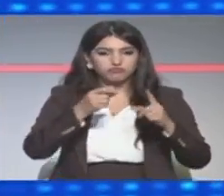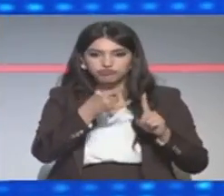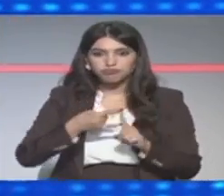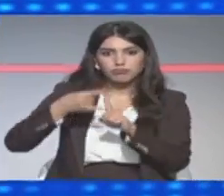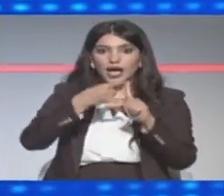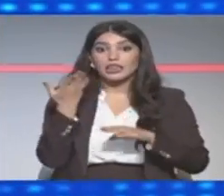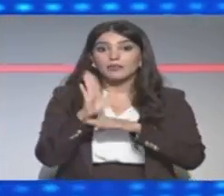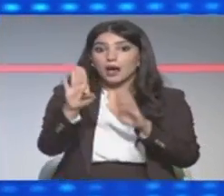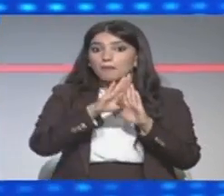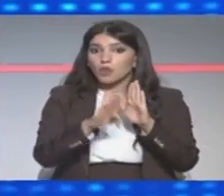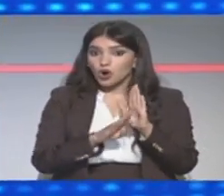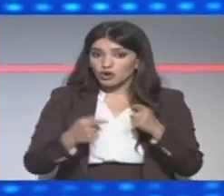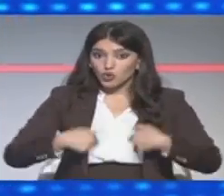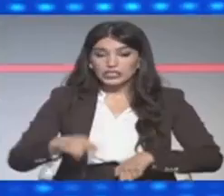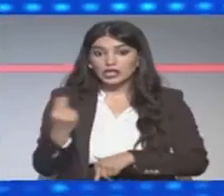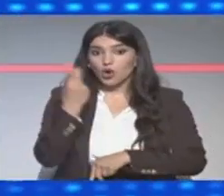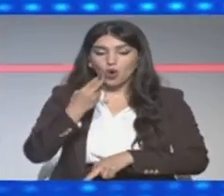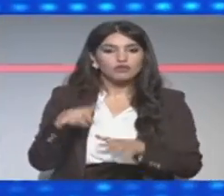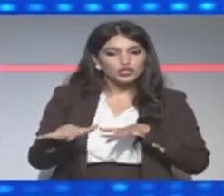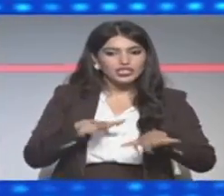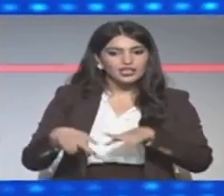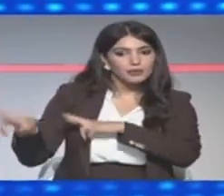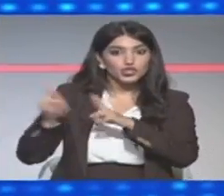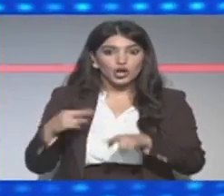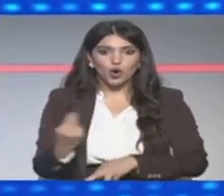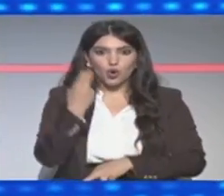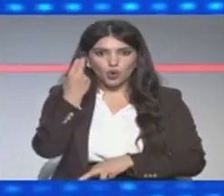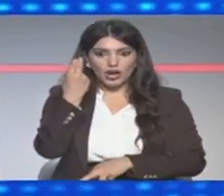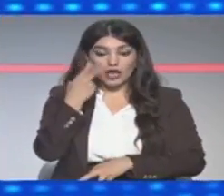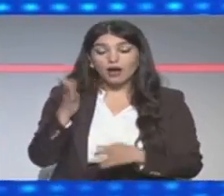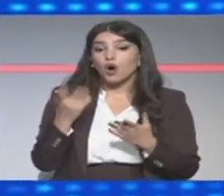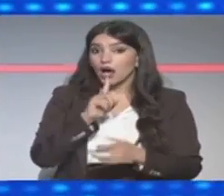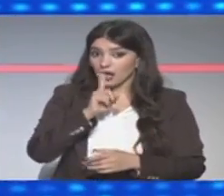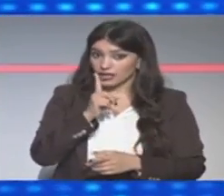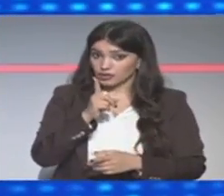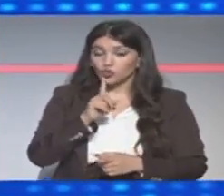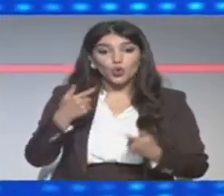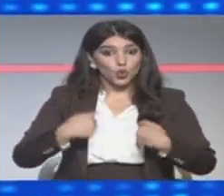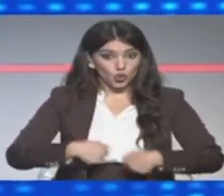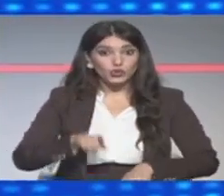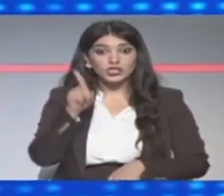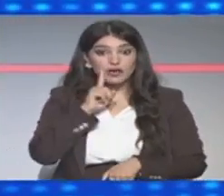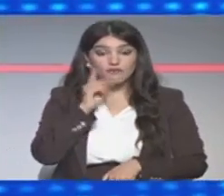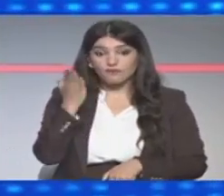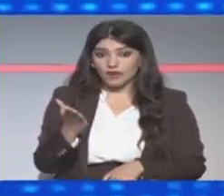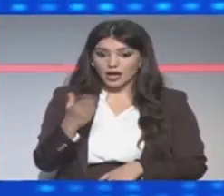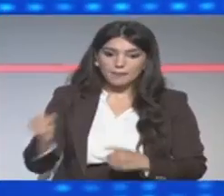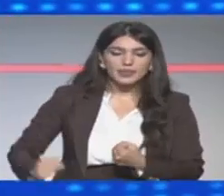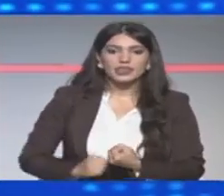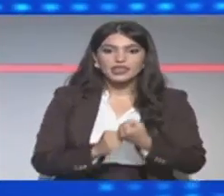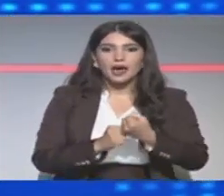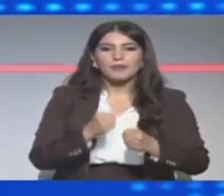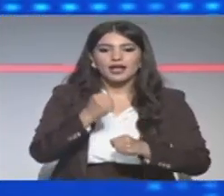برامج الوزارة وخططها للعودة الجامعية دون صعوبات. وأكدت بن عودة أن الوزارة تتجه إلى دعم الشعب ذات